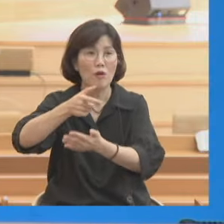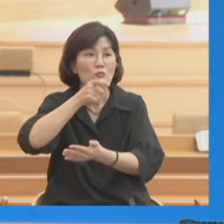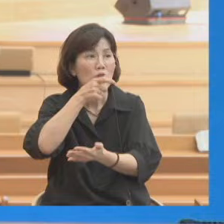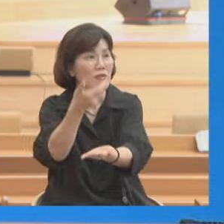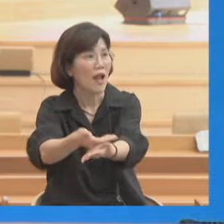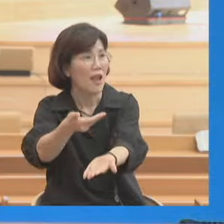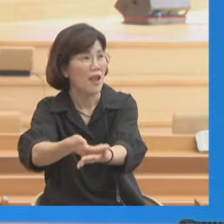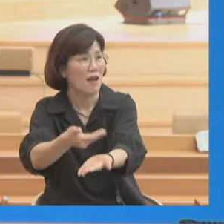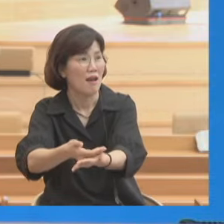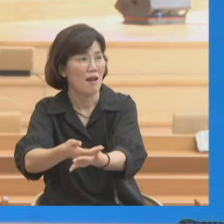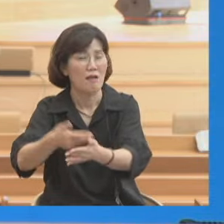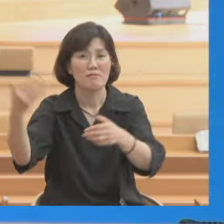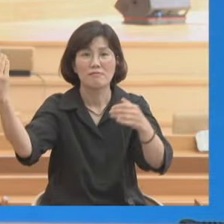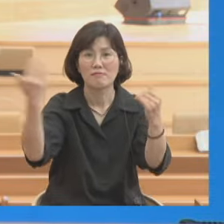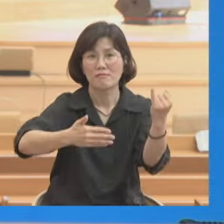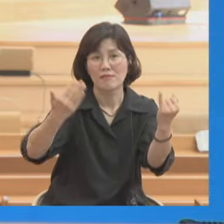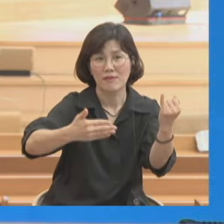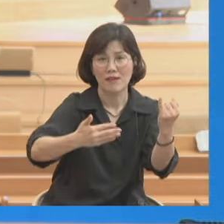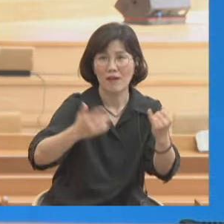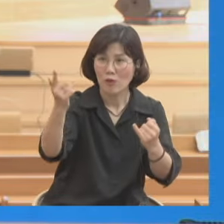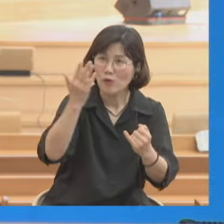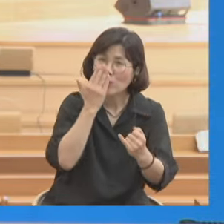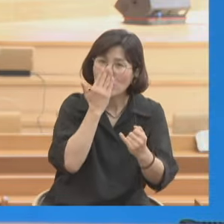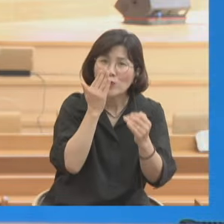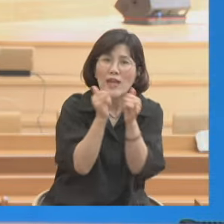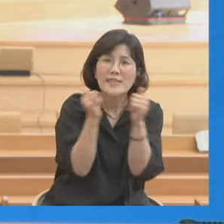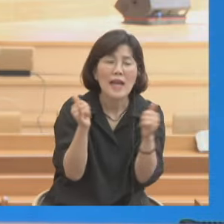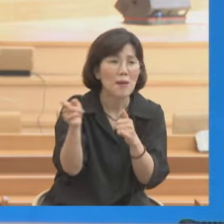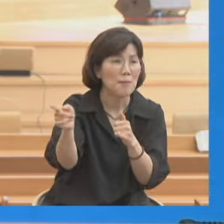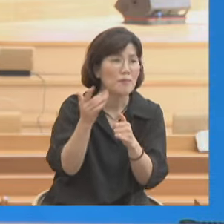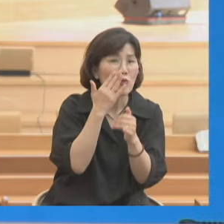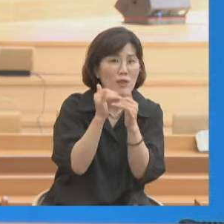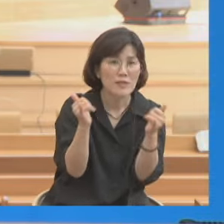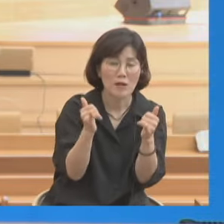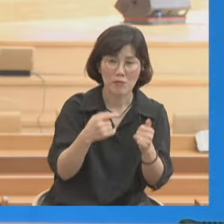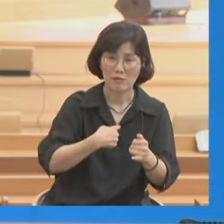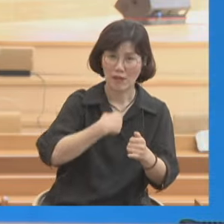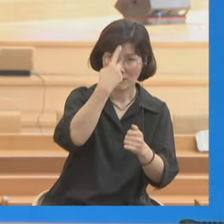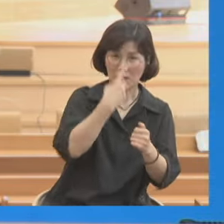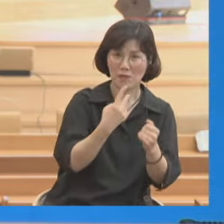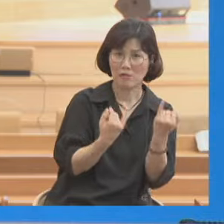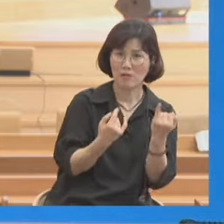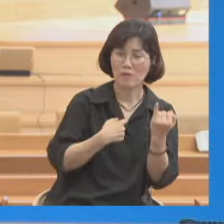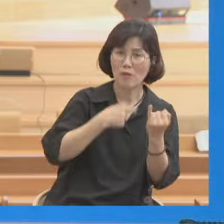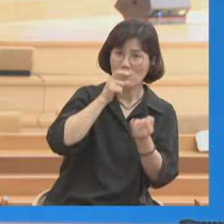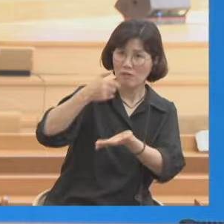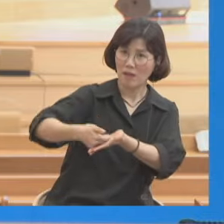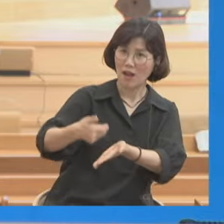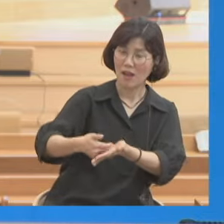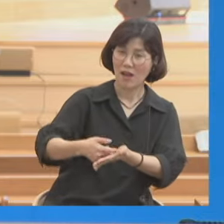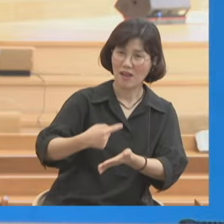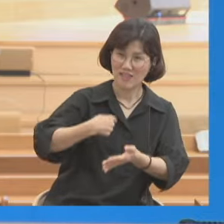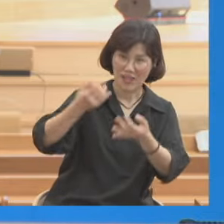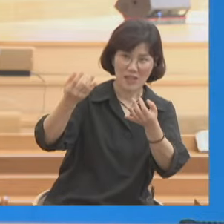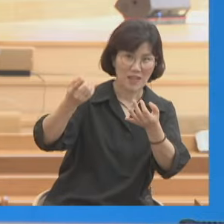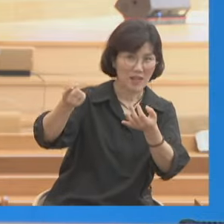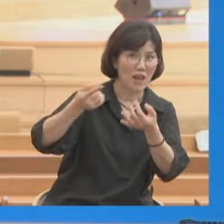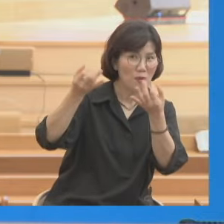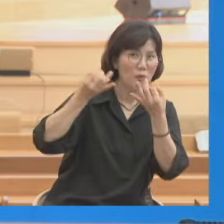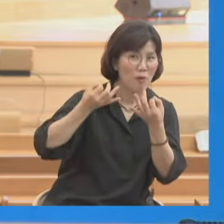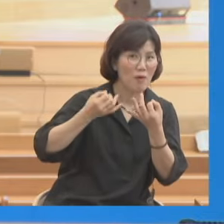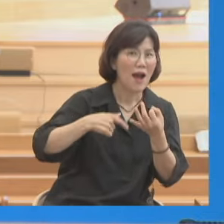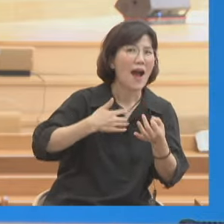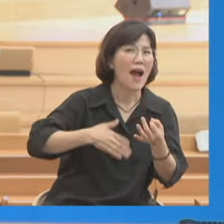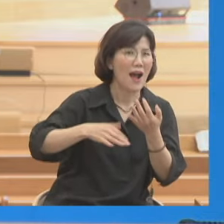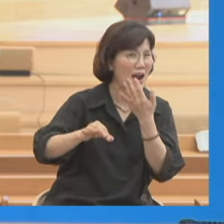거예요. 아니 유대인인 당신이 내게 어떻게 물을 달라고 요청할 수 있냐? 내가 어떤 사람인지 알았으면 그렇게